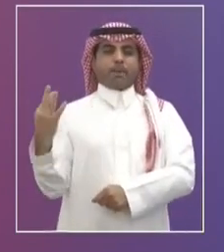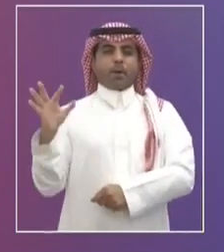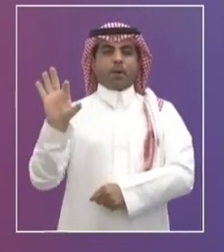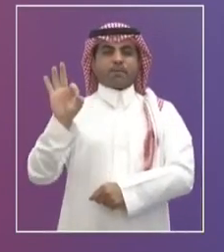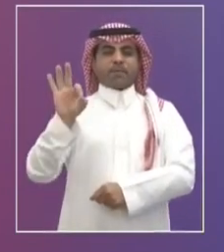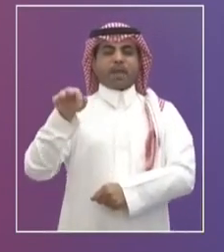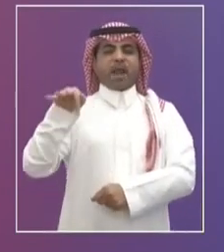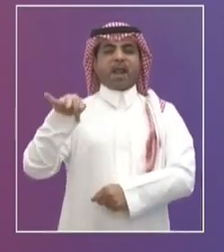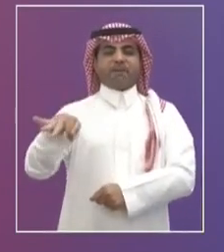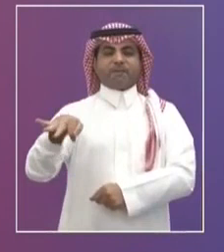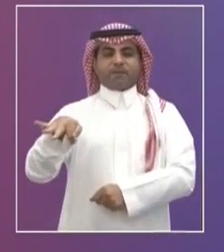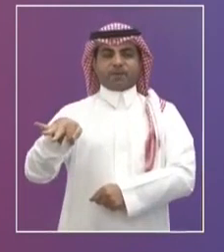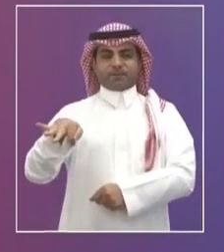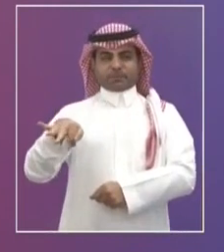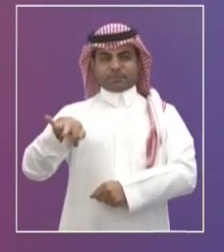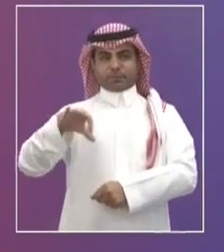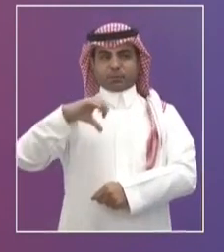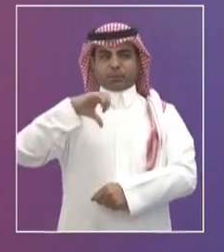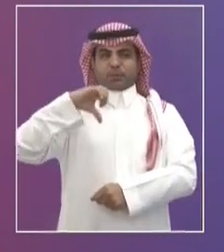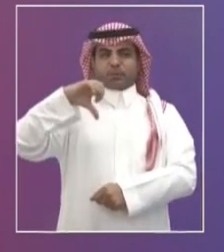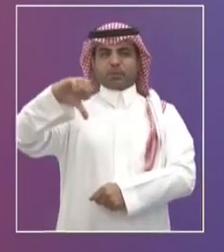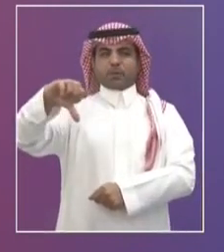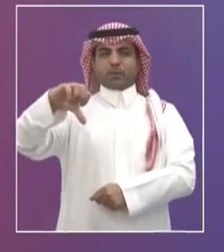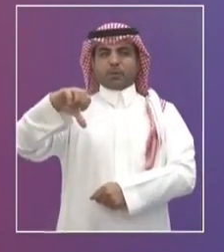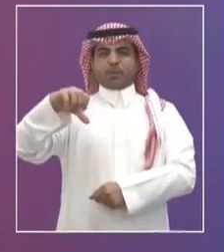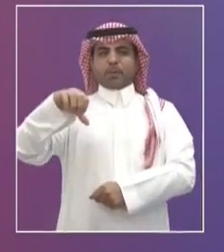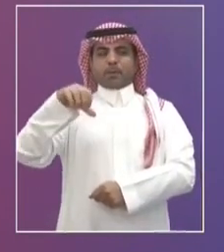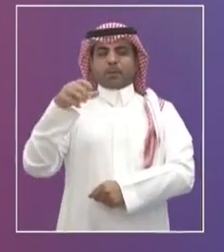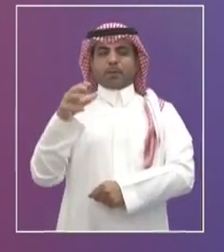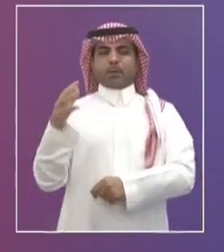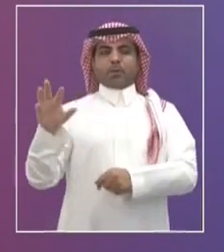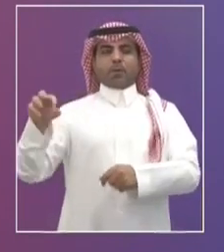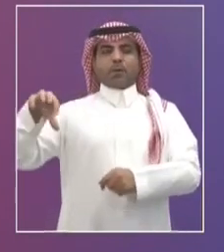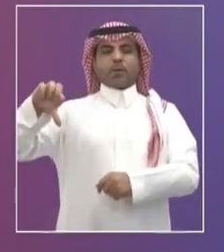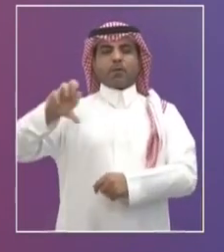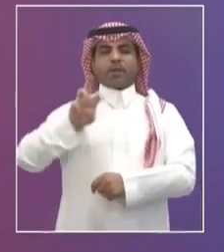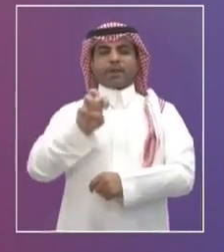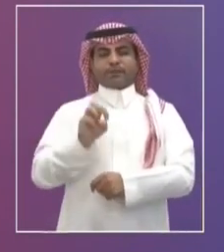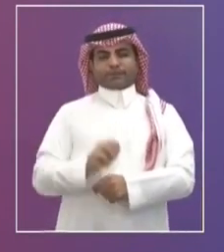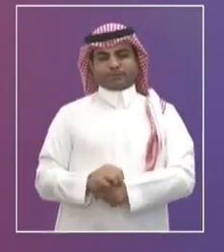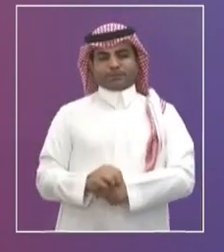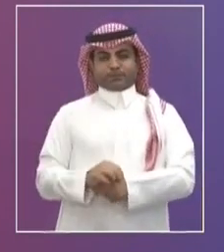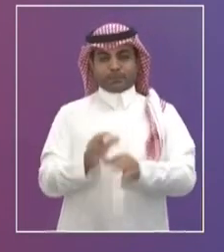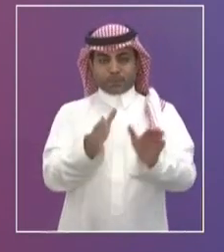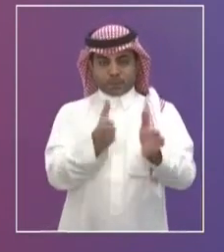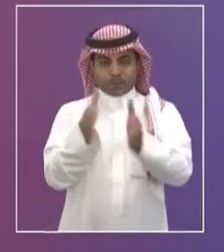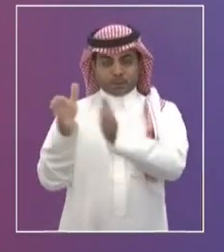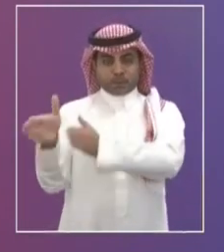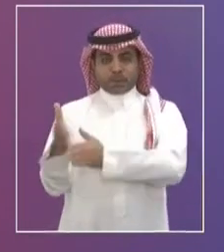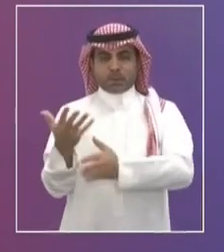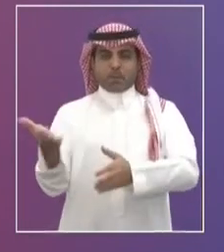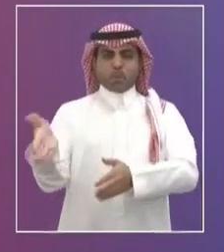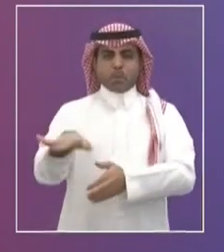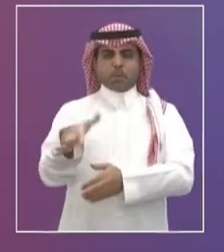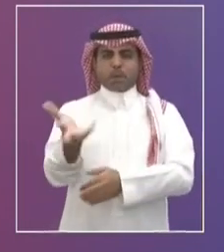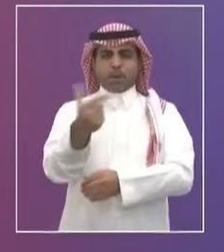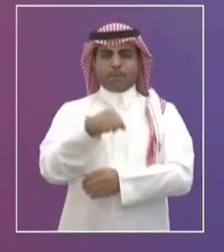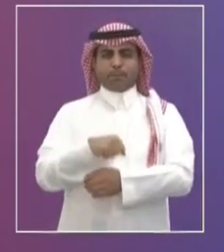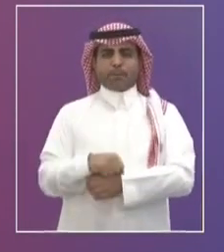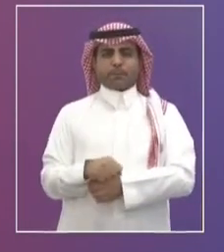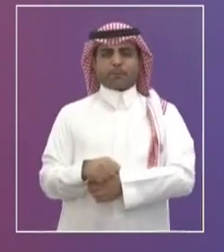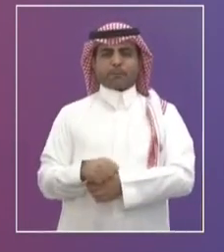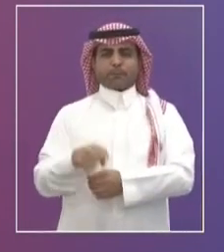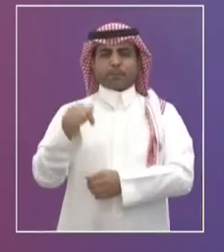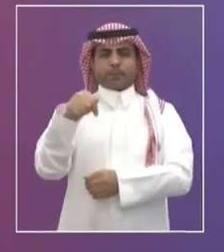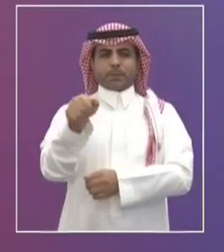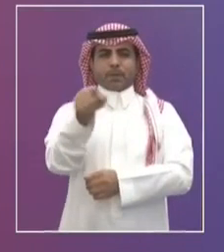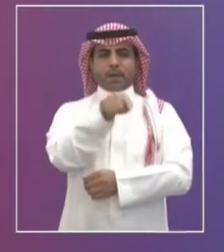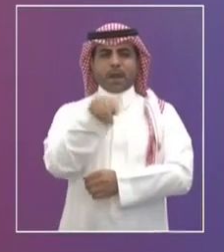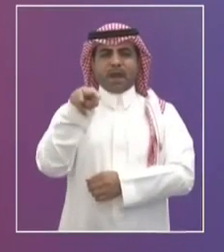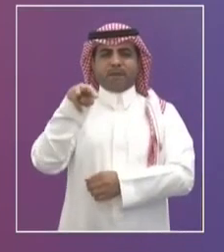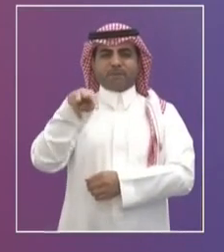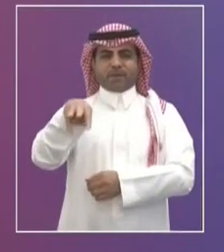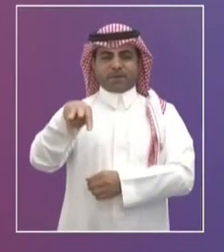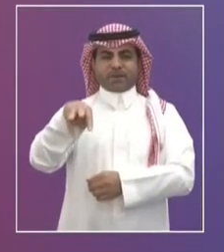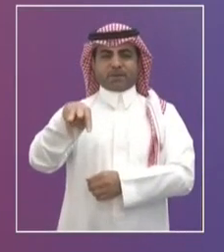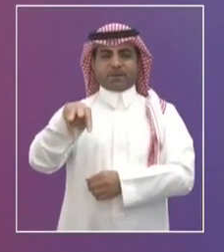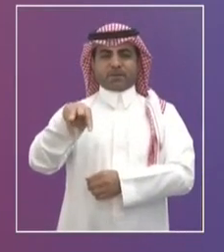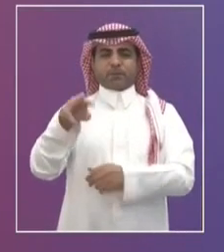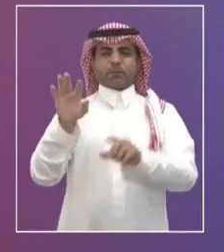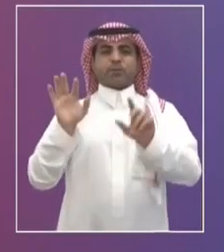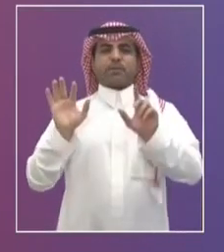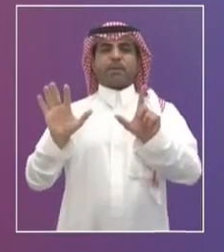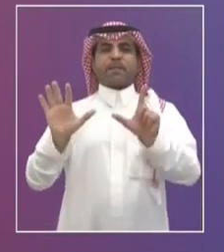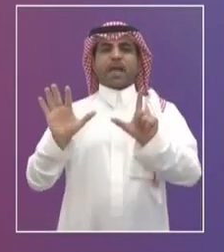154,839 حالة تعافي، نسأل الله للجميع السلامة وتمام العافية. حالات الوفيات تبلغ 2017